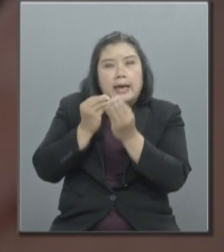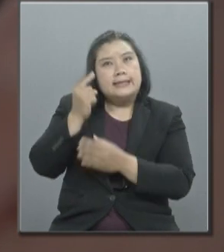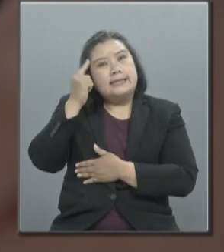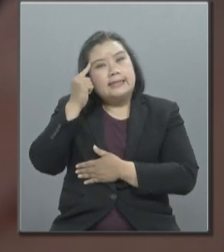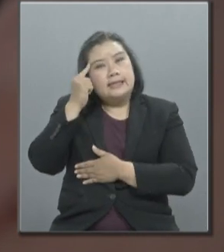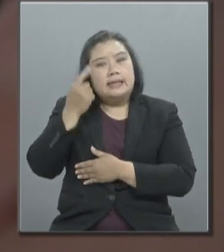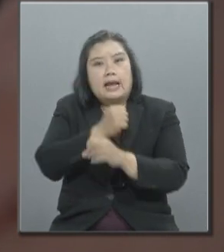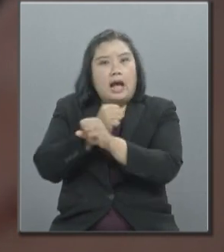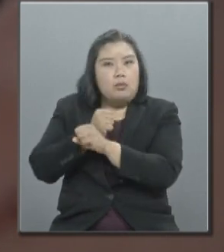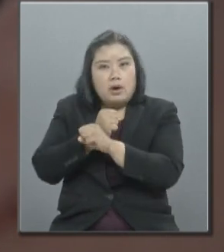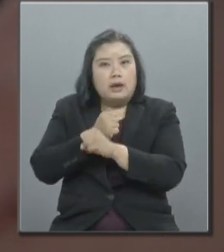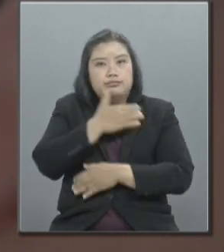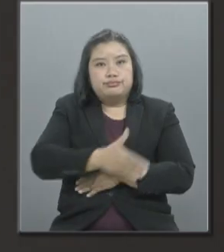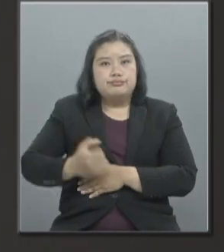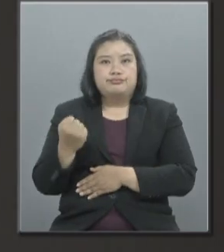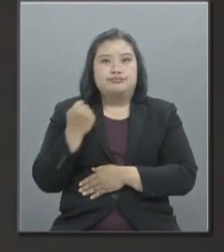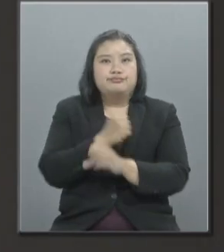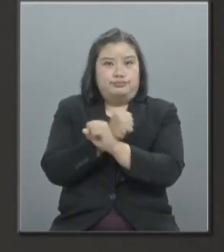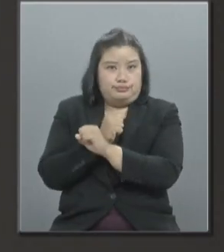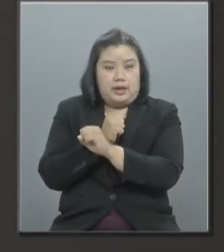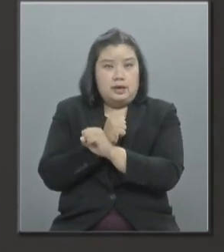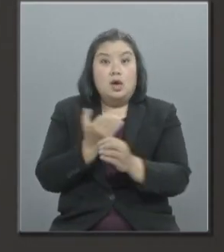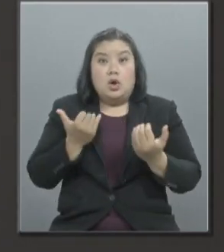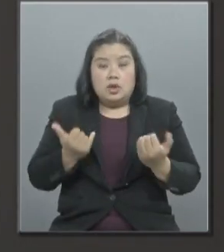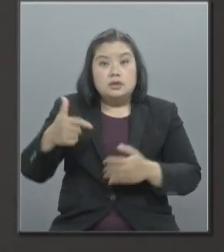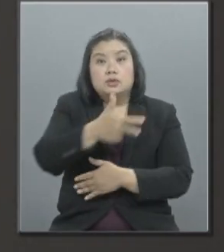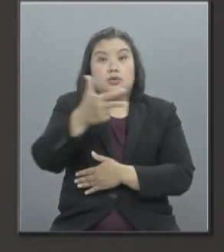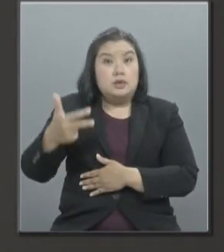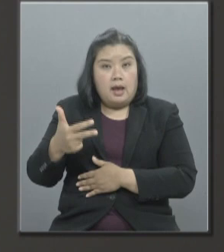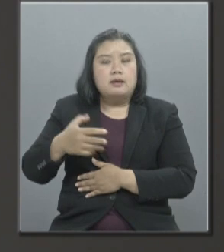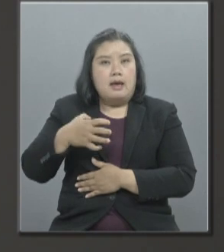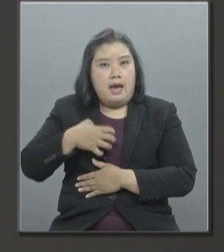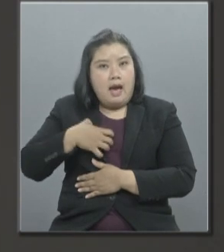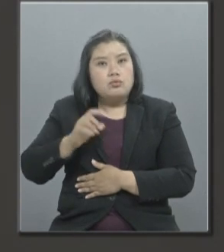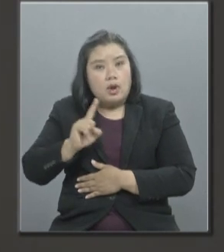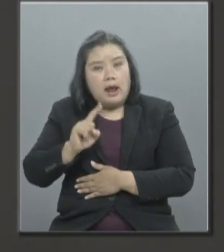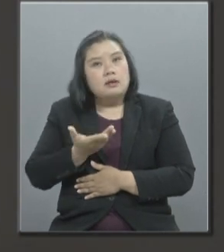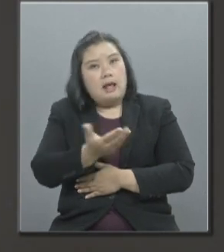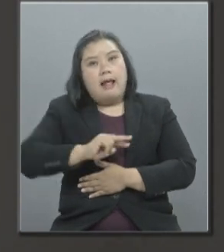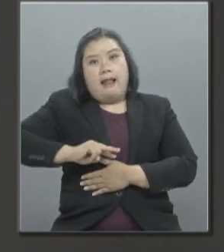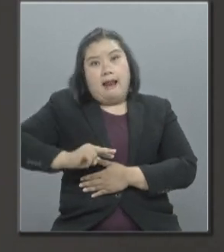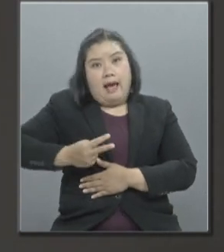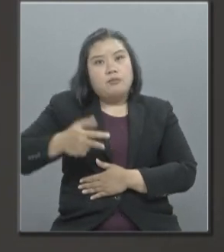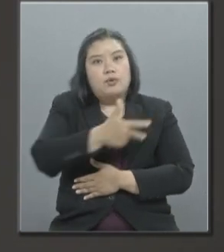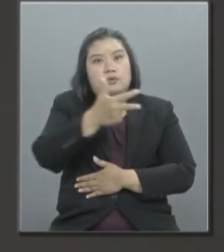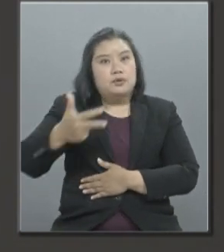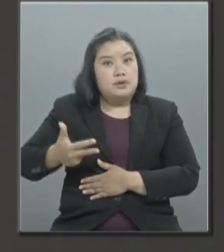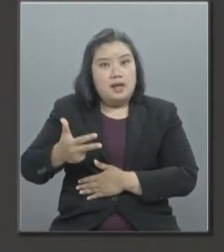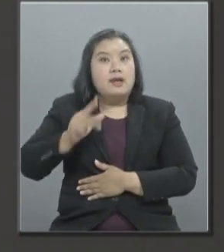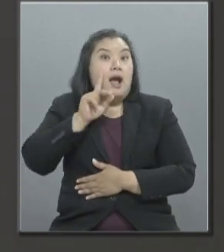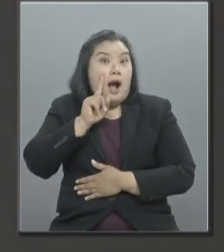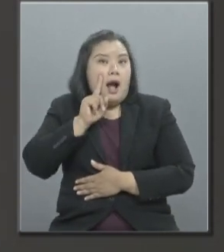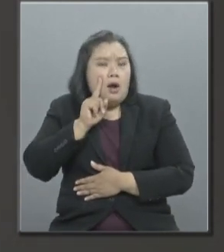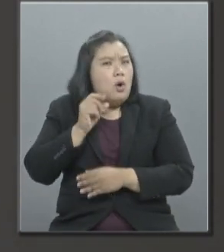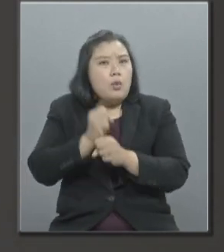ในการปฏิบัติตัวได้อย่างถูกต้องนะคะเปิดบ้านไทย PBS เลยจะพาคุณผู้ชมไปคุยกับล่ามภาษามือของไทย PBS ถึงเบื้องห